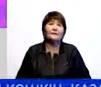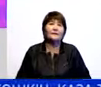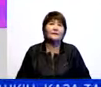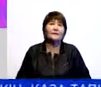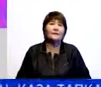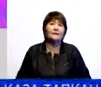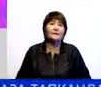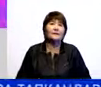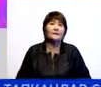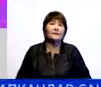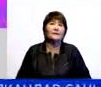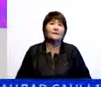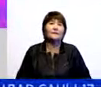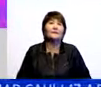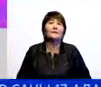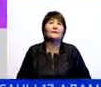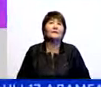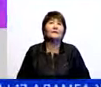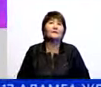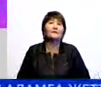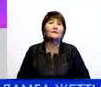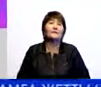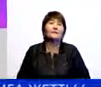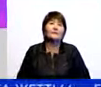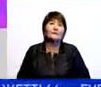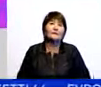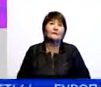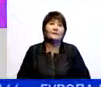Қыздарға сүйем-күйем деп айттың деп,